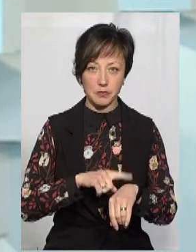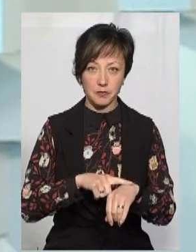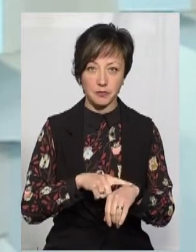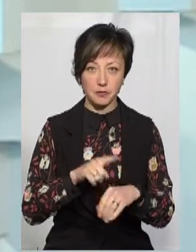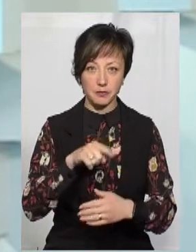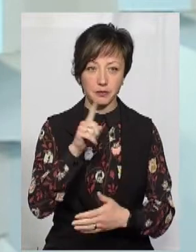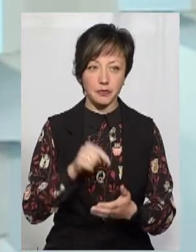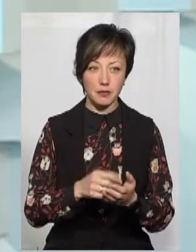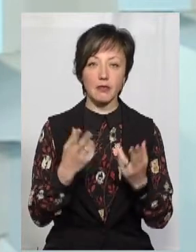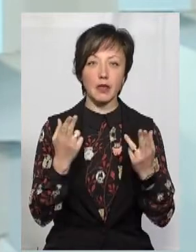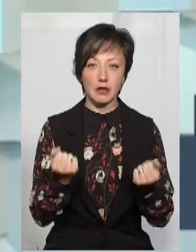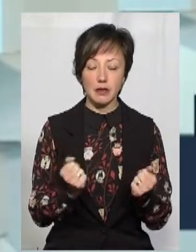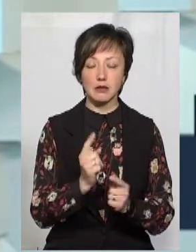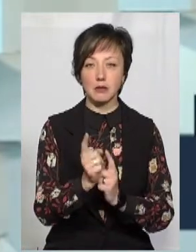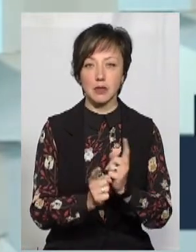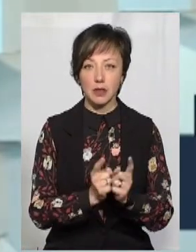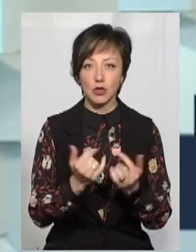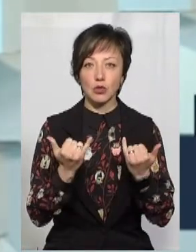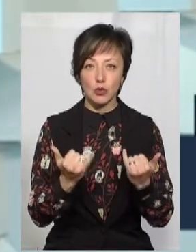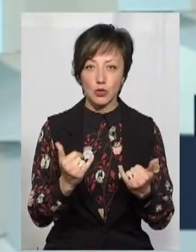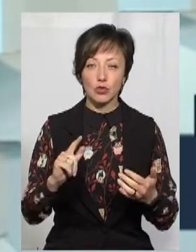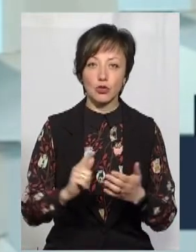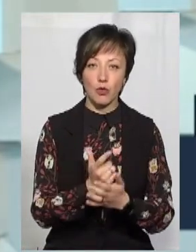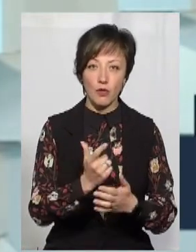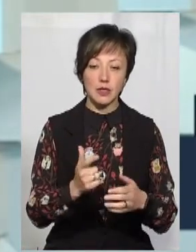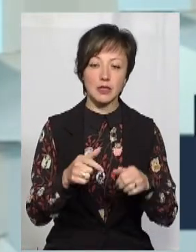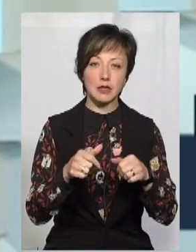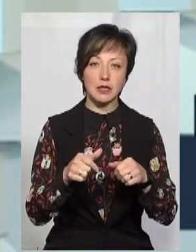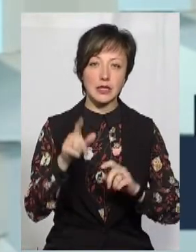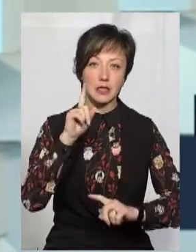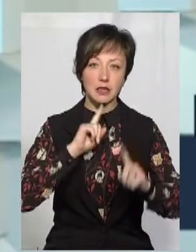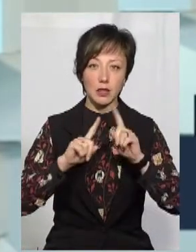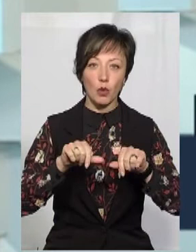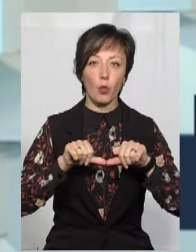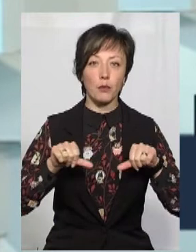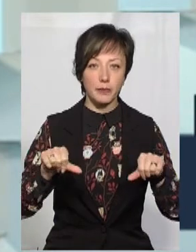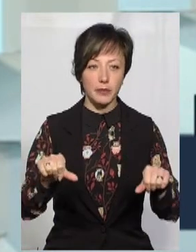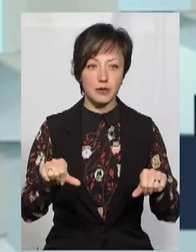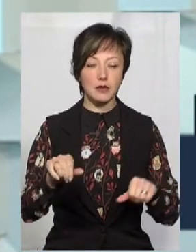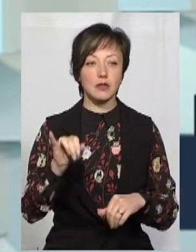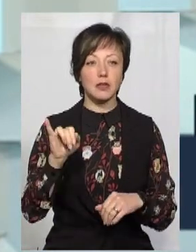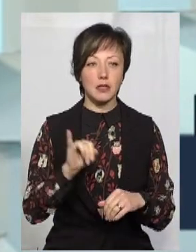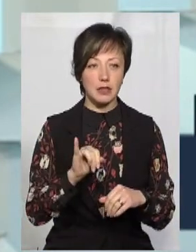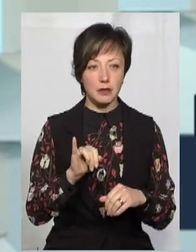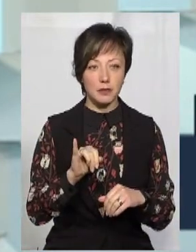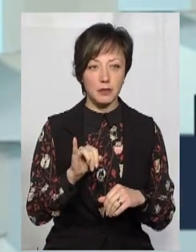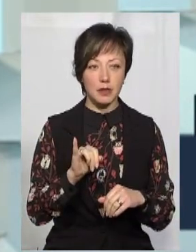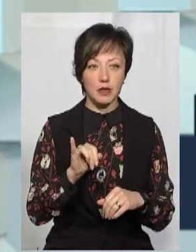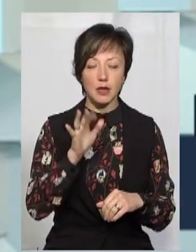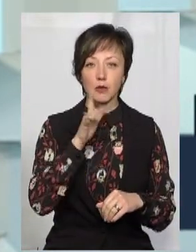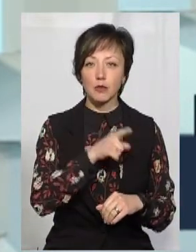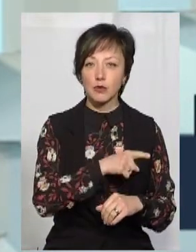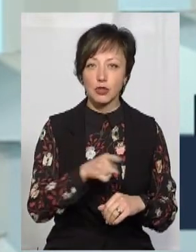пору? Змінилося. Сьогодні відбулося чергове засідання комісії, яку ви тільки що назвали. І під